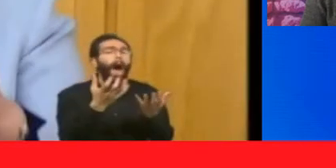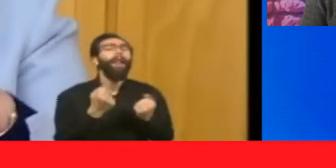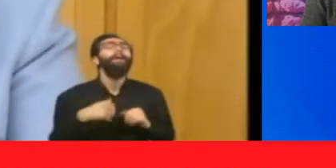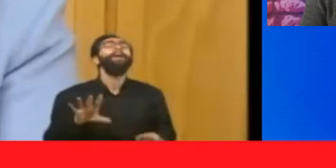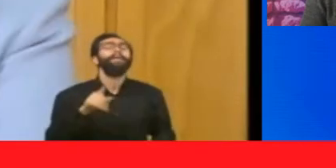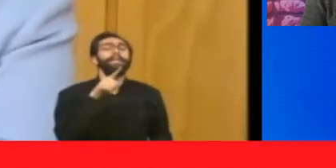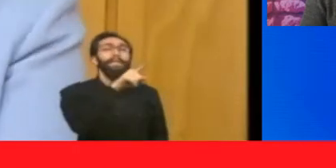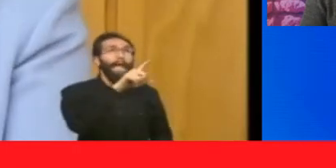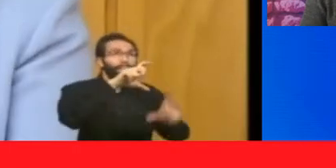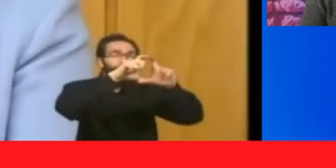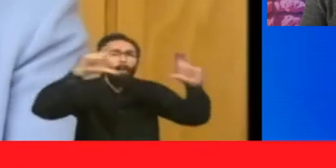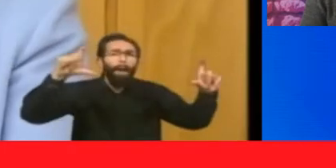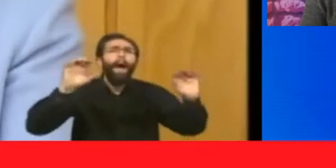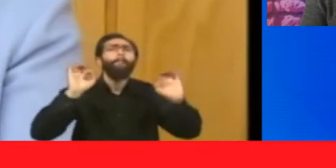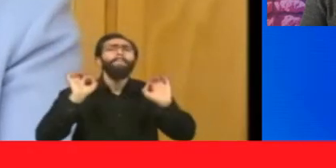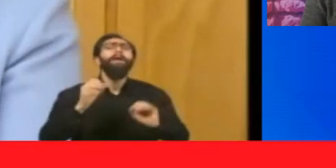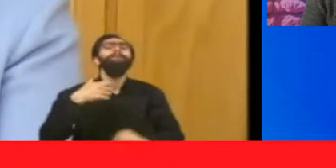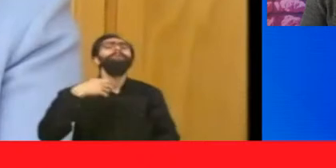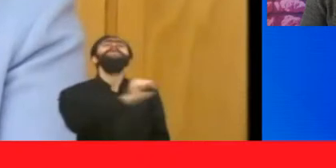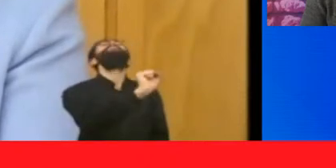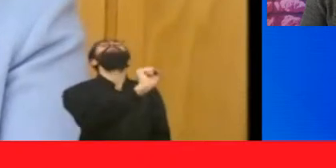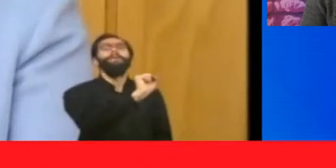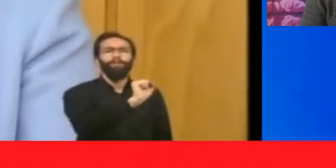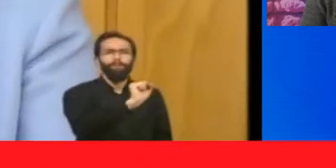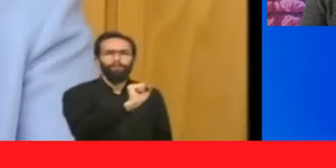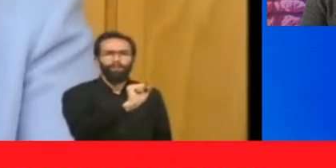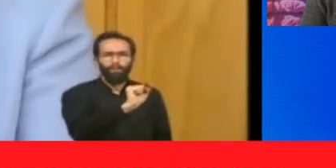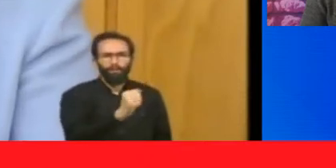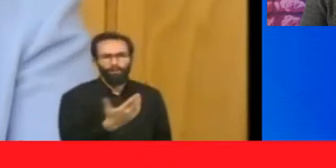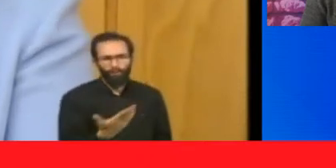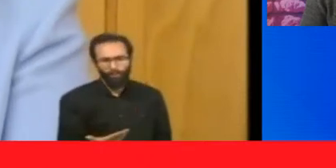vermeyeceğiz, size kaptırmayacağız.